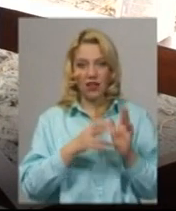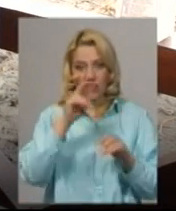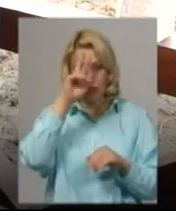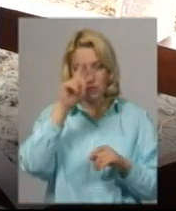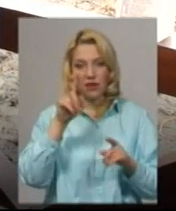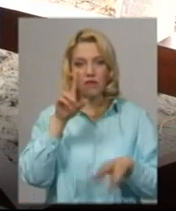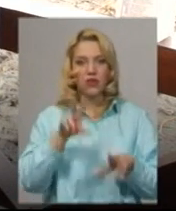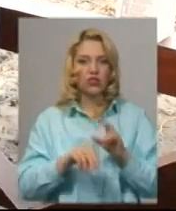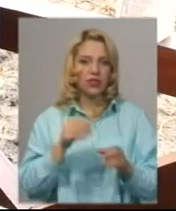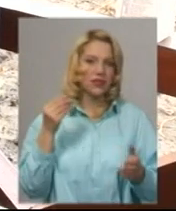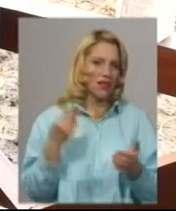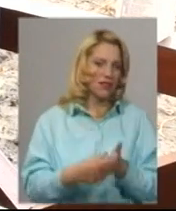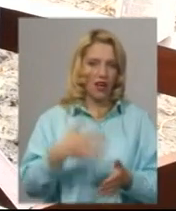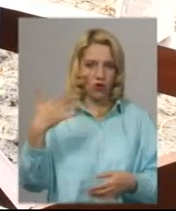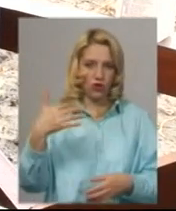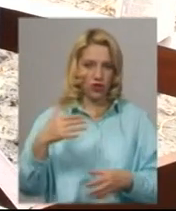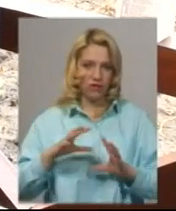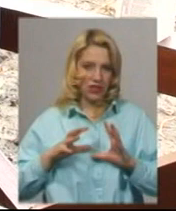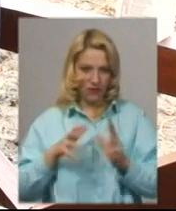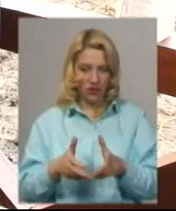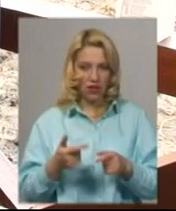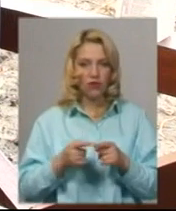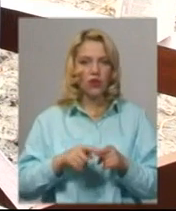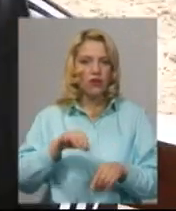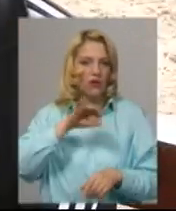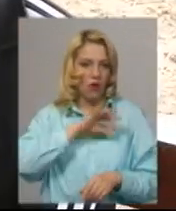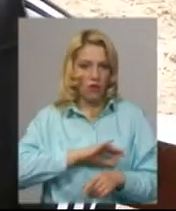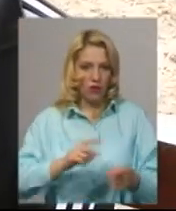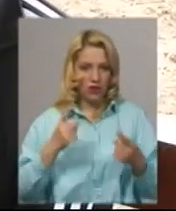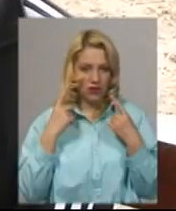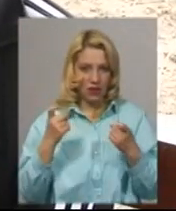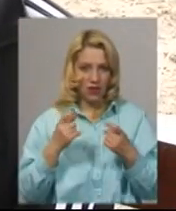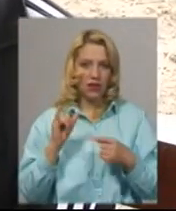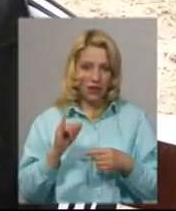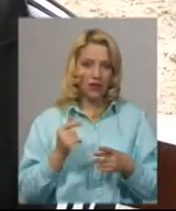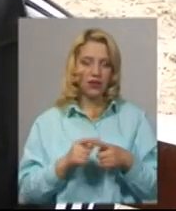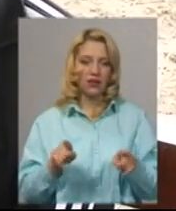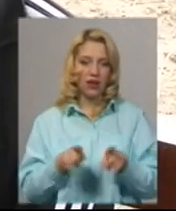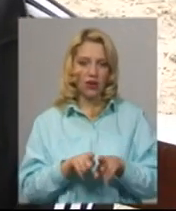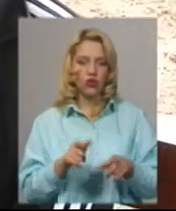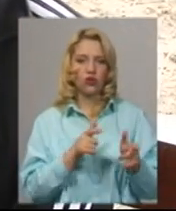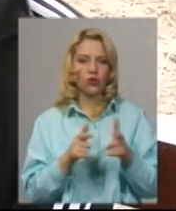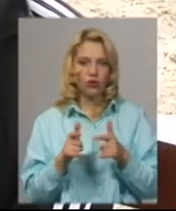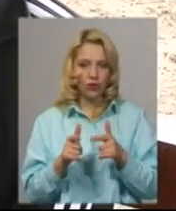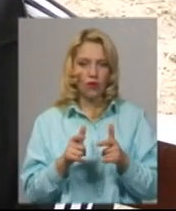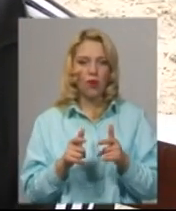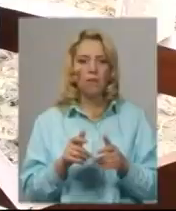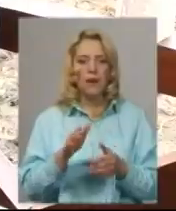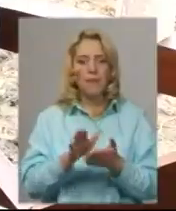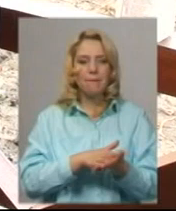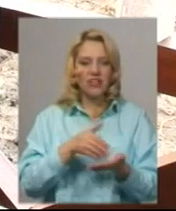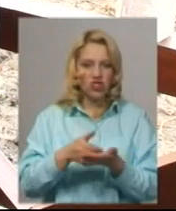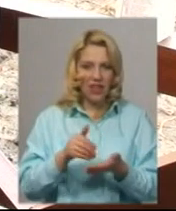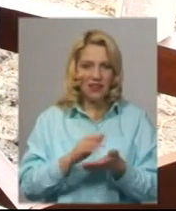яка вважається найдорожчою у світі і є дуже корисною. І також ми готуємо паштет з філе равлика.